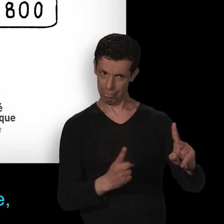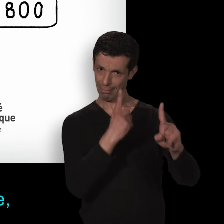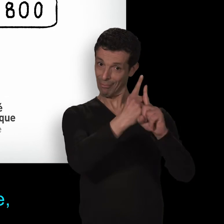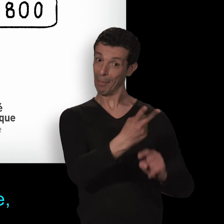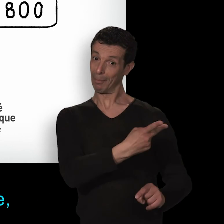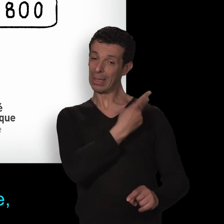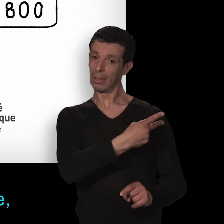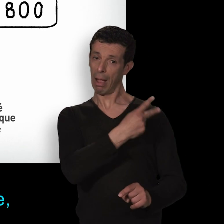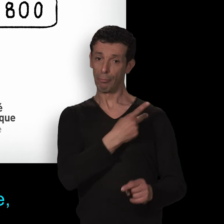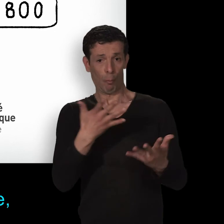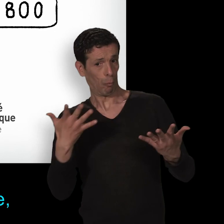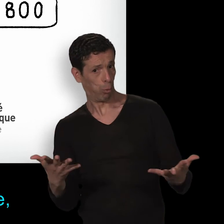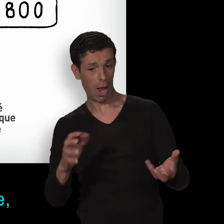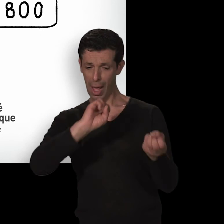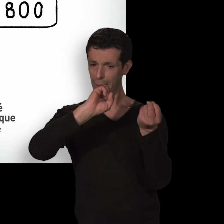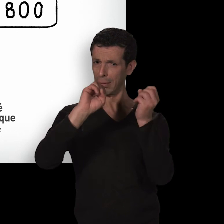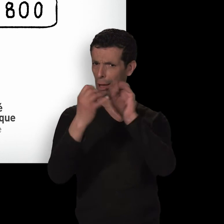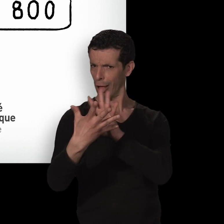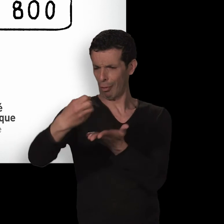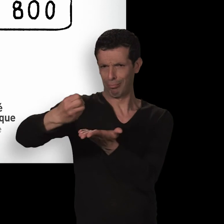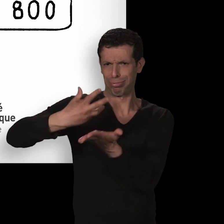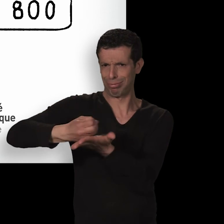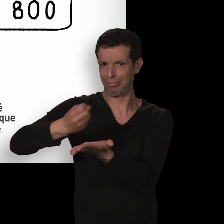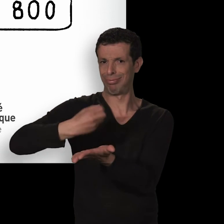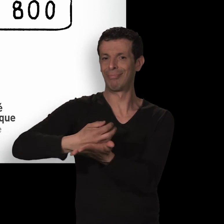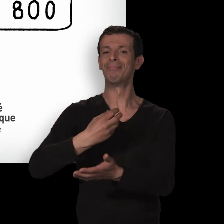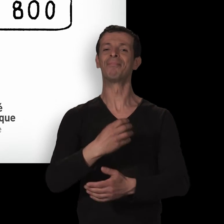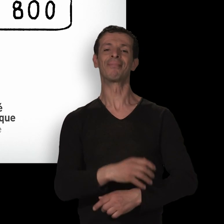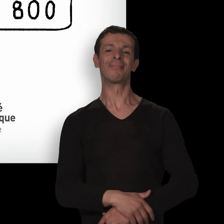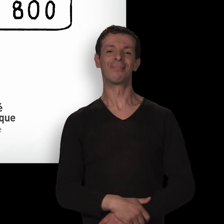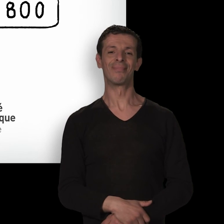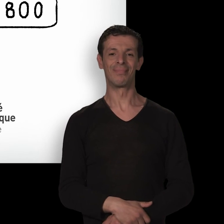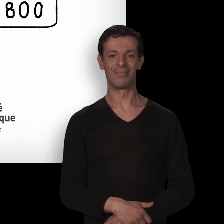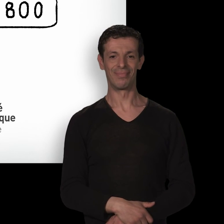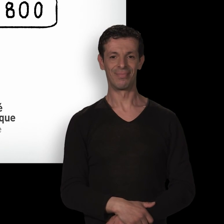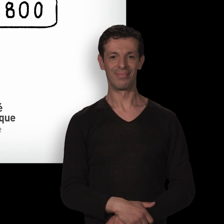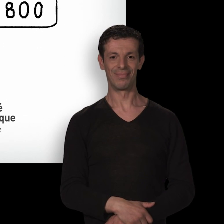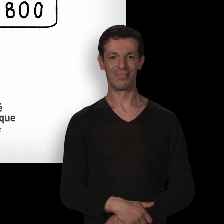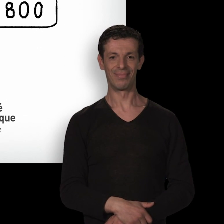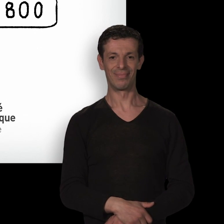Connectez-vous sur sidainfoservice.org ou appelez le 0800 840 800.